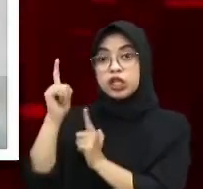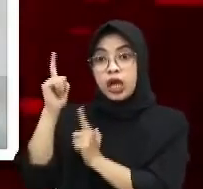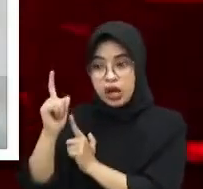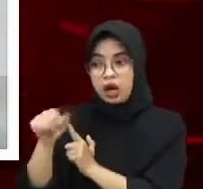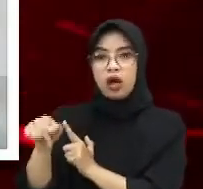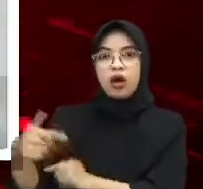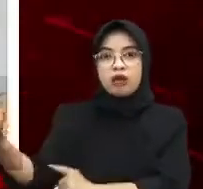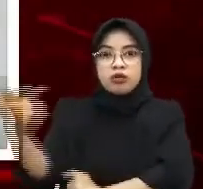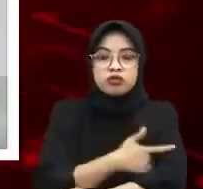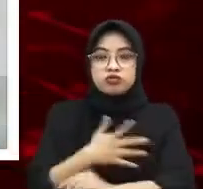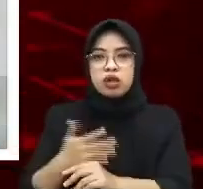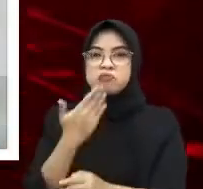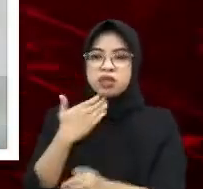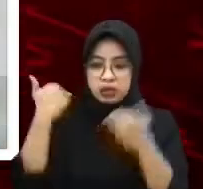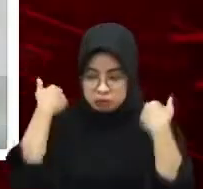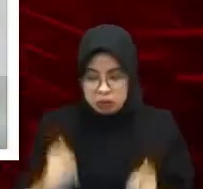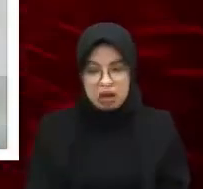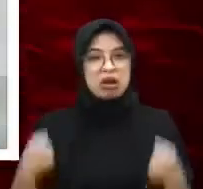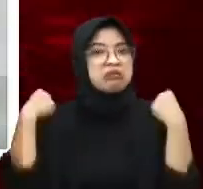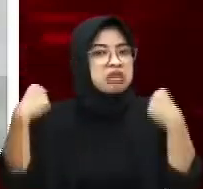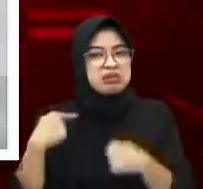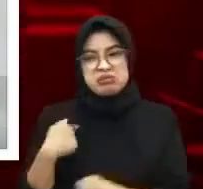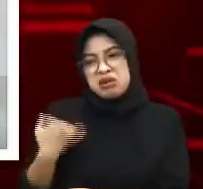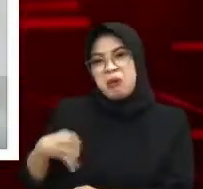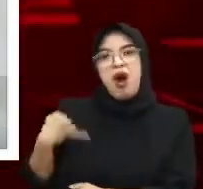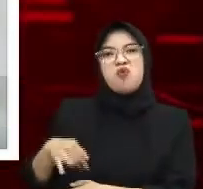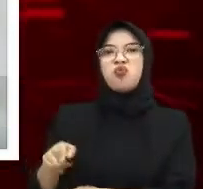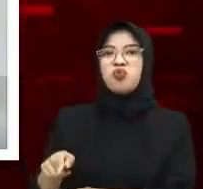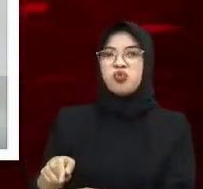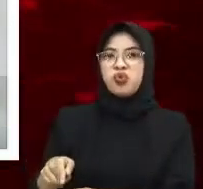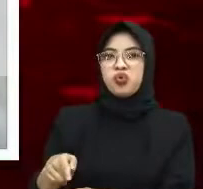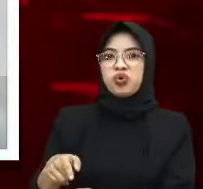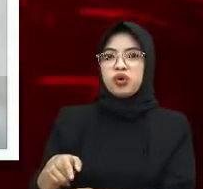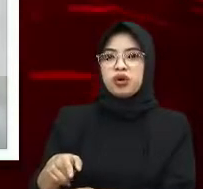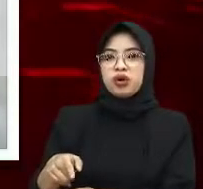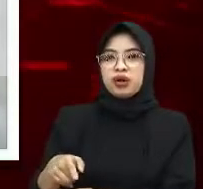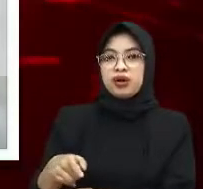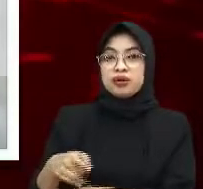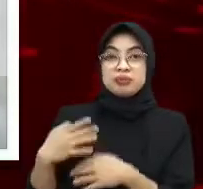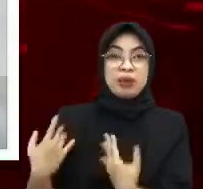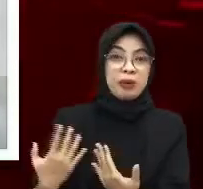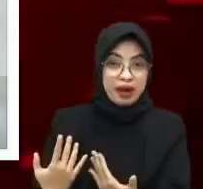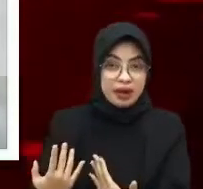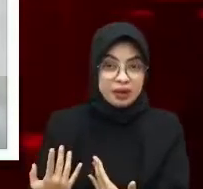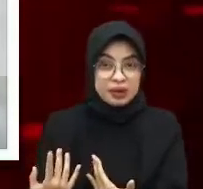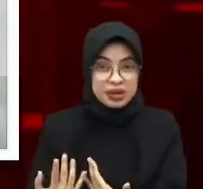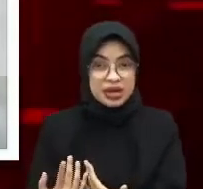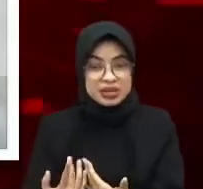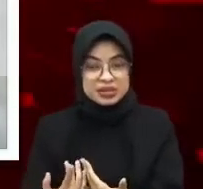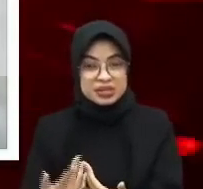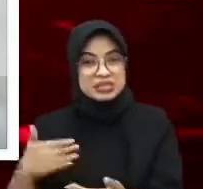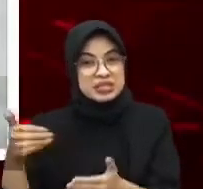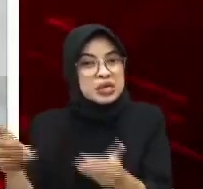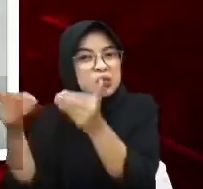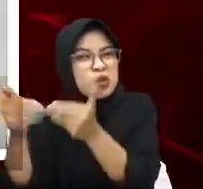yang biasanya badannya sehat, saya nggak mau. Nah, hal yang semacam ini bisa kita jumpai